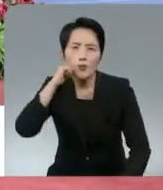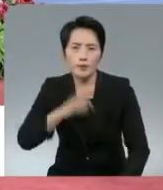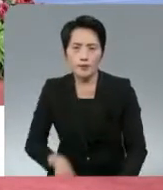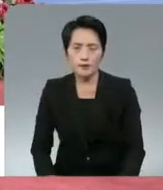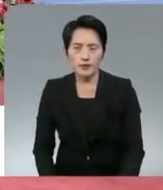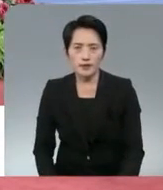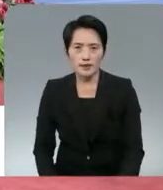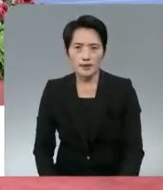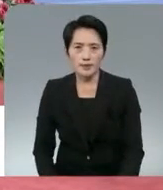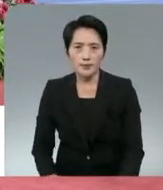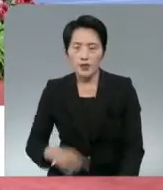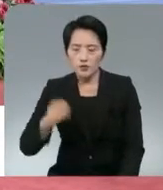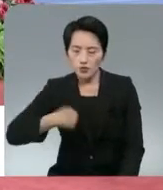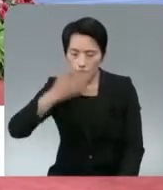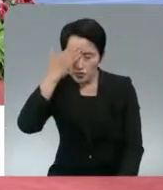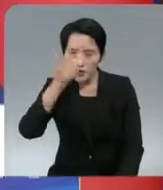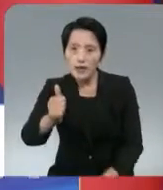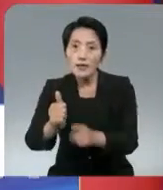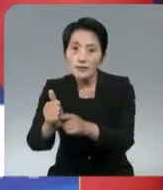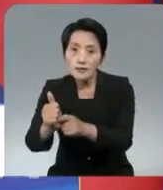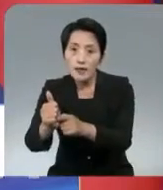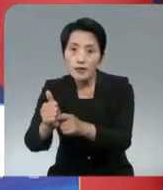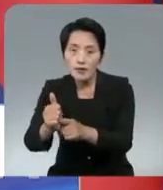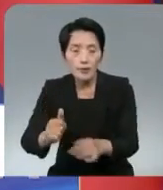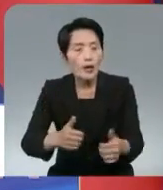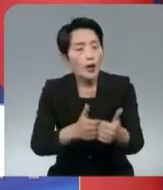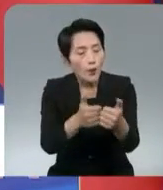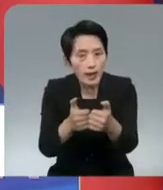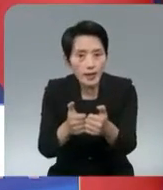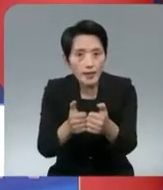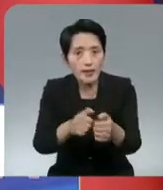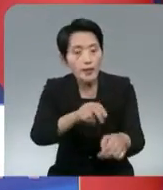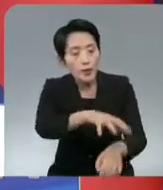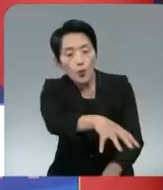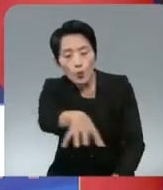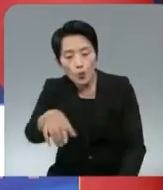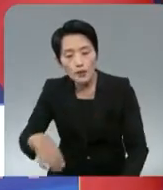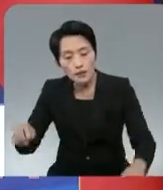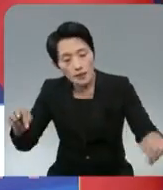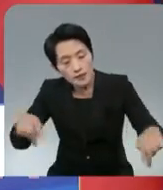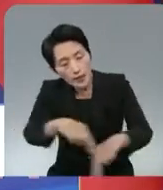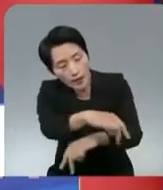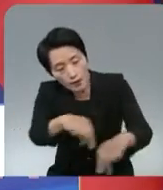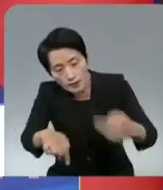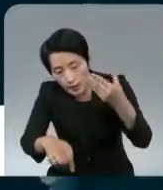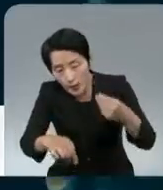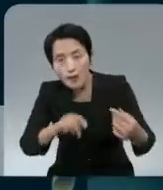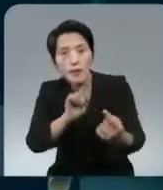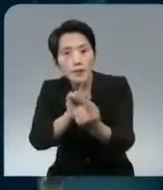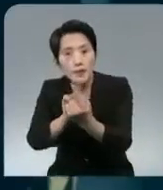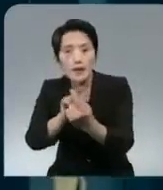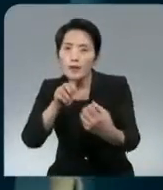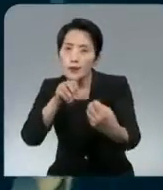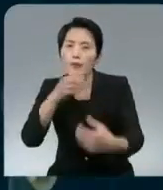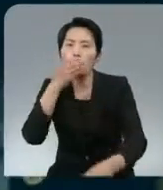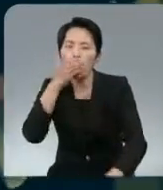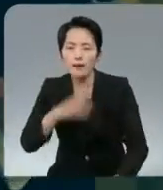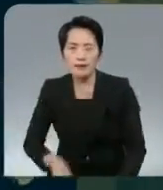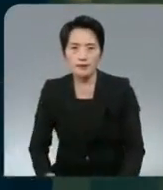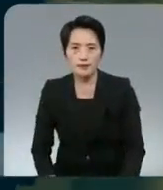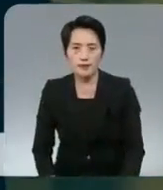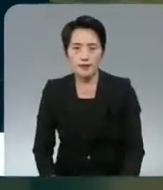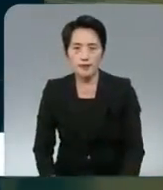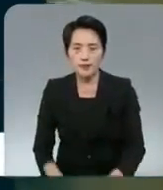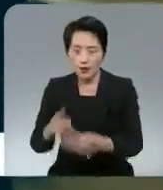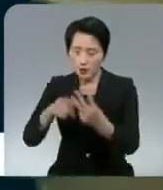bilaterale Gespräche am Rande der multilateralen treffen sind zu einem beträchtlichen Teil noch nicht festgelegt einem Beamten des